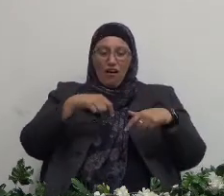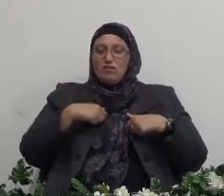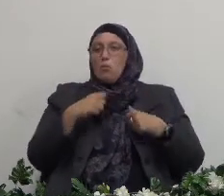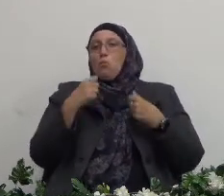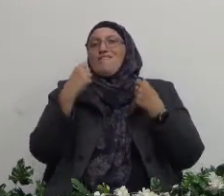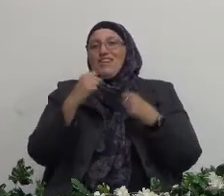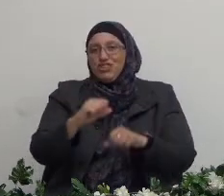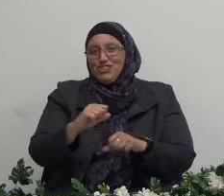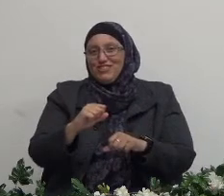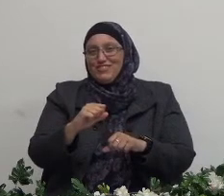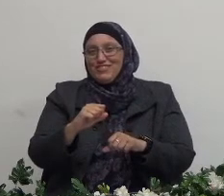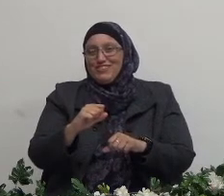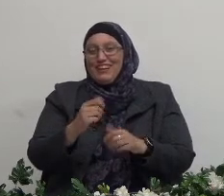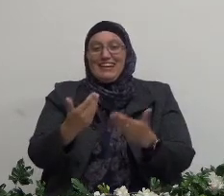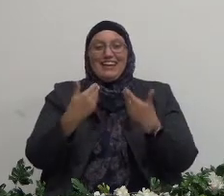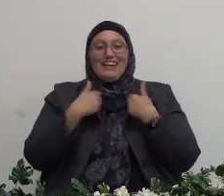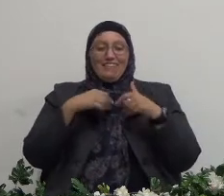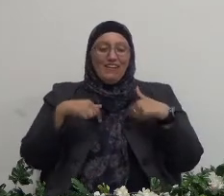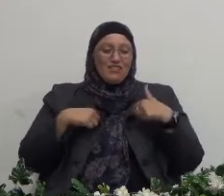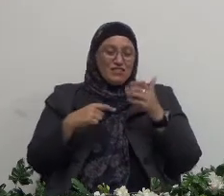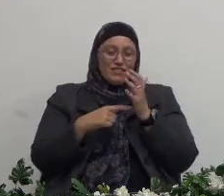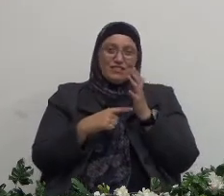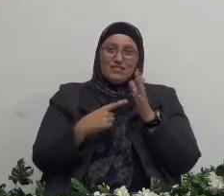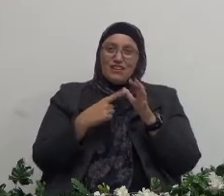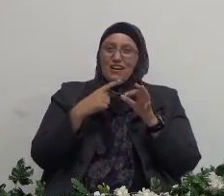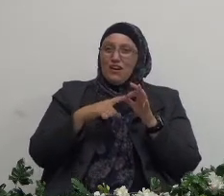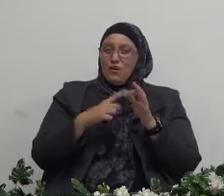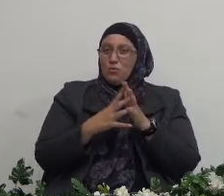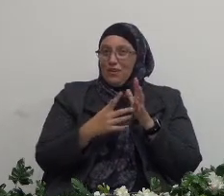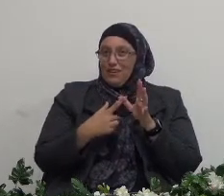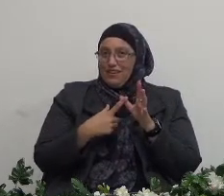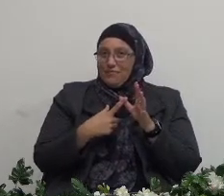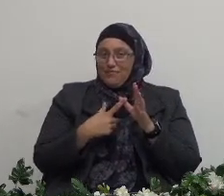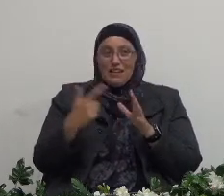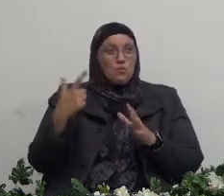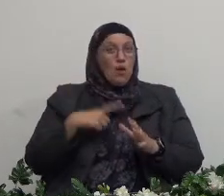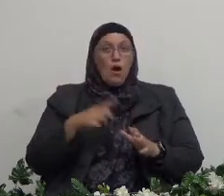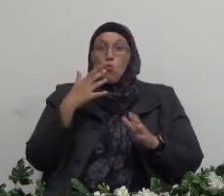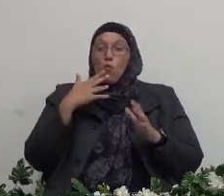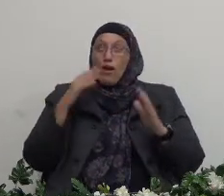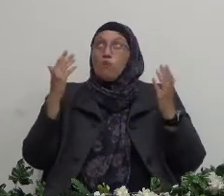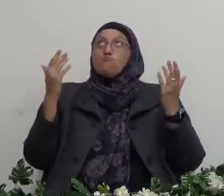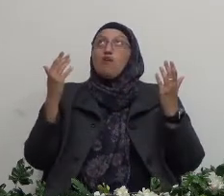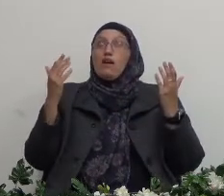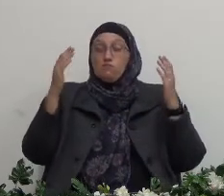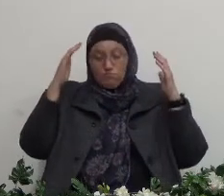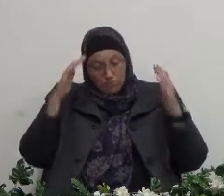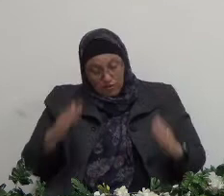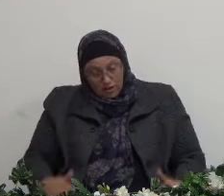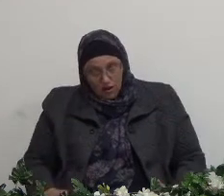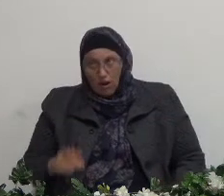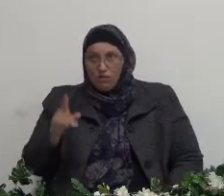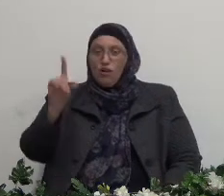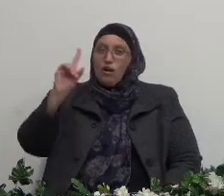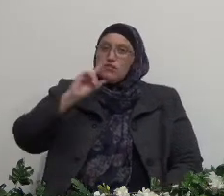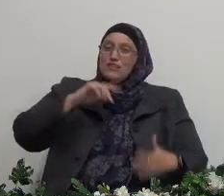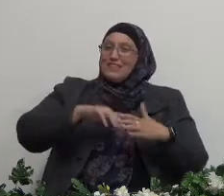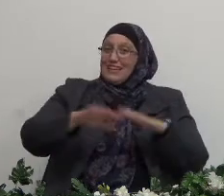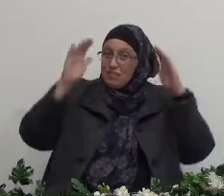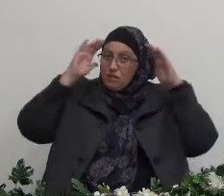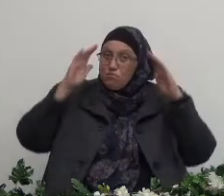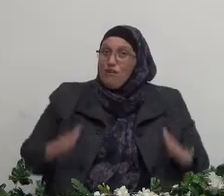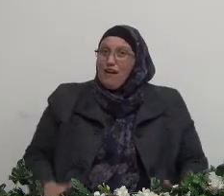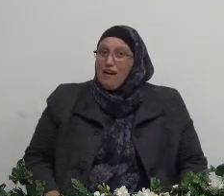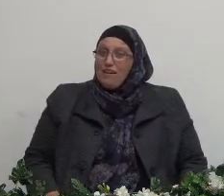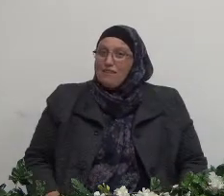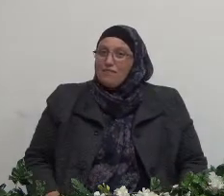from crossing these boundaries. And that's why when I pray, Allah Azza wa Jal says in the prayers, إِنَّ الصَّلَاةَ تَنْهَى